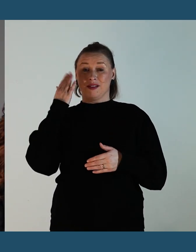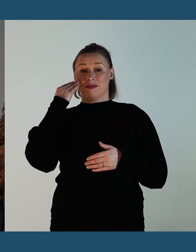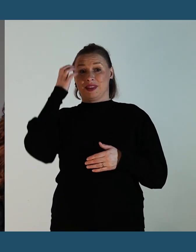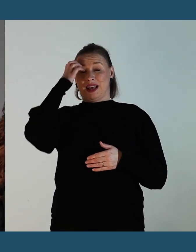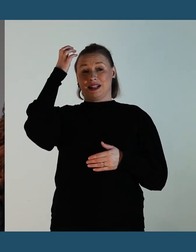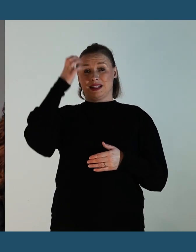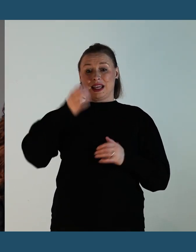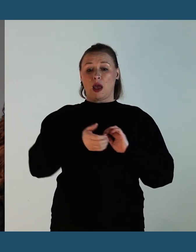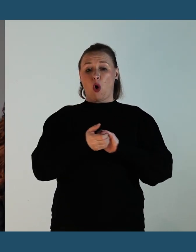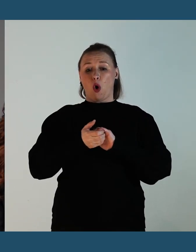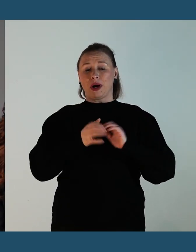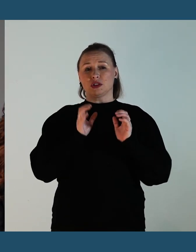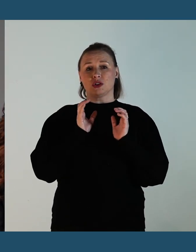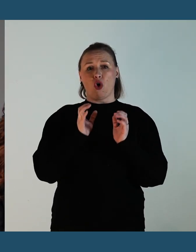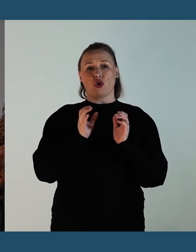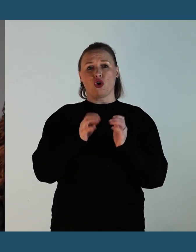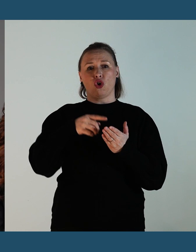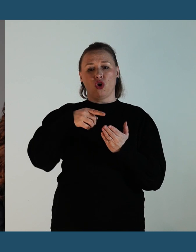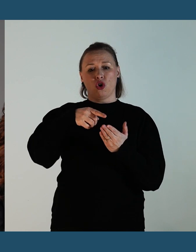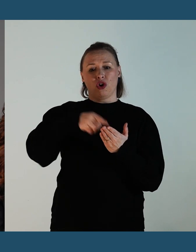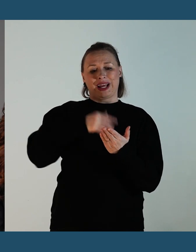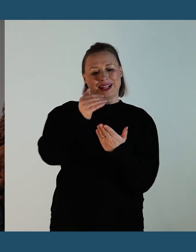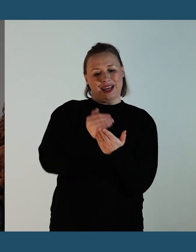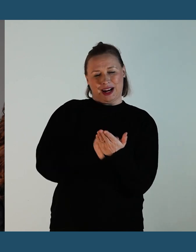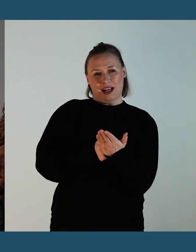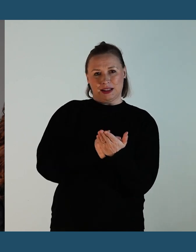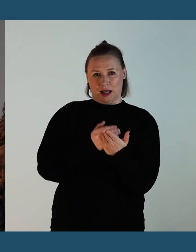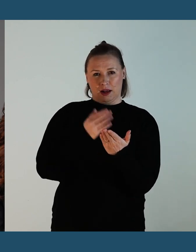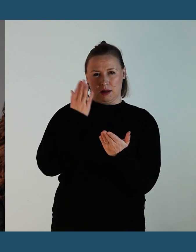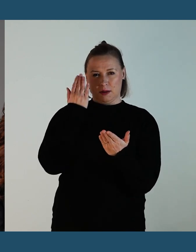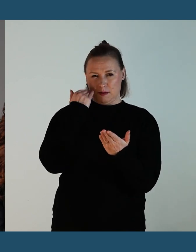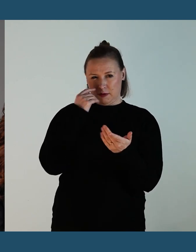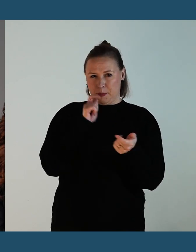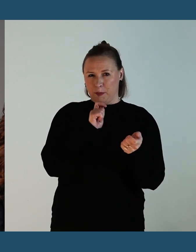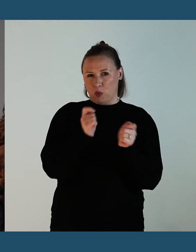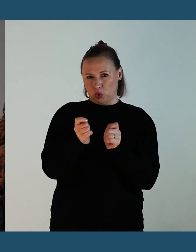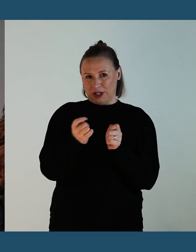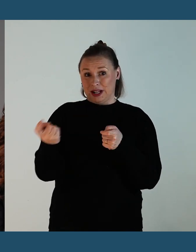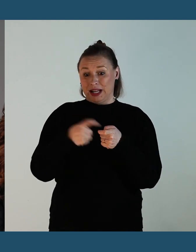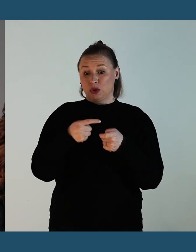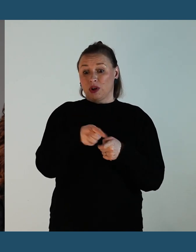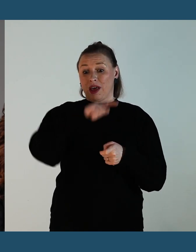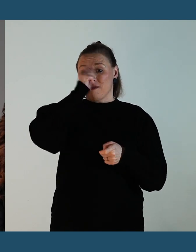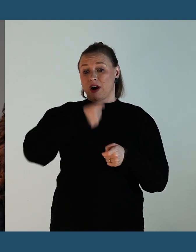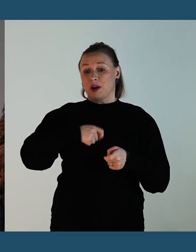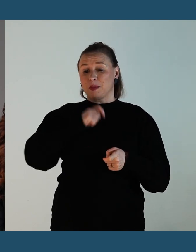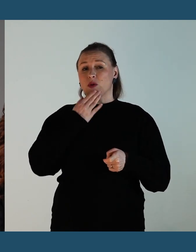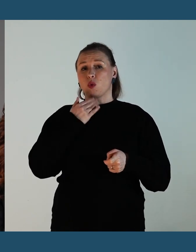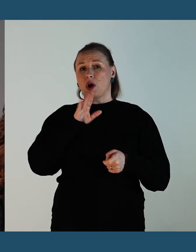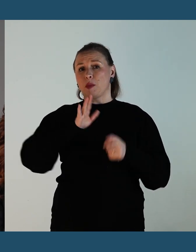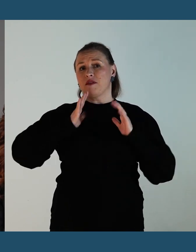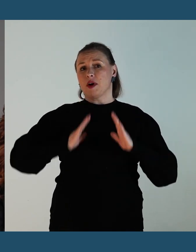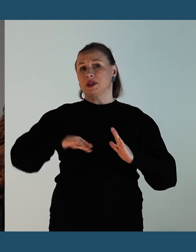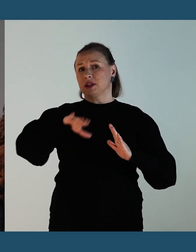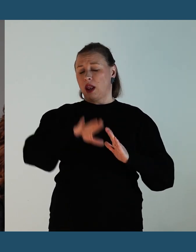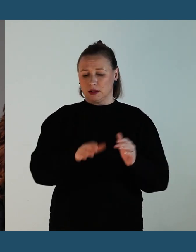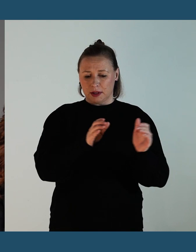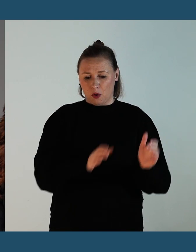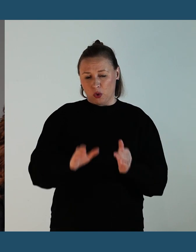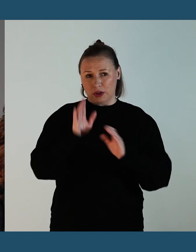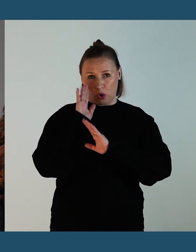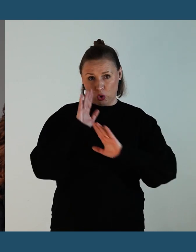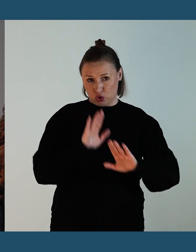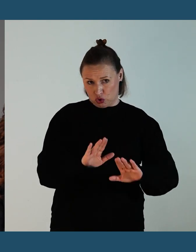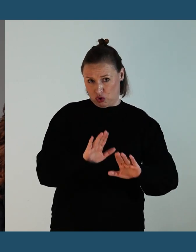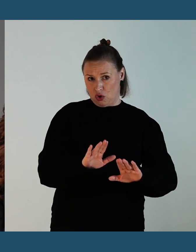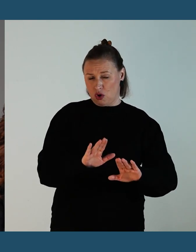kriteereitä koskien niitä vanhempia, jotka hoitaa vammaista lastaan ja niin kuin koko sen maailmaa ja se